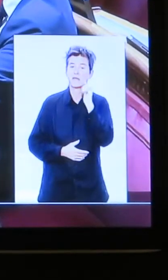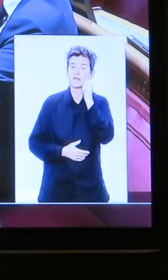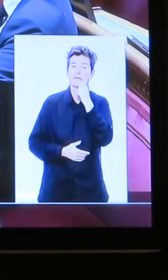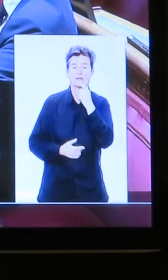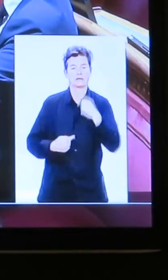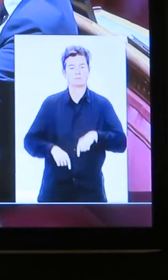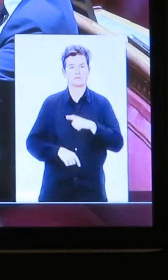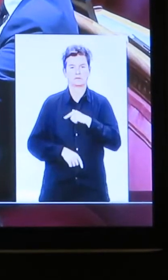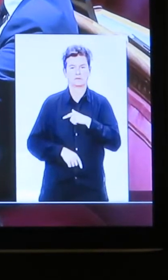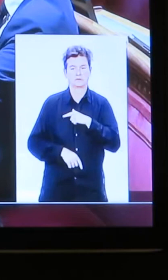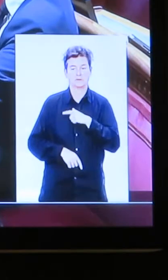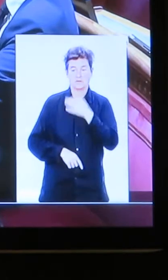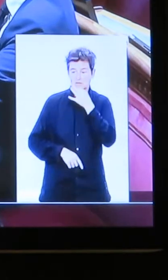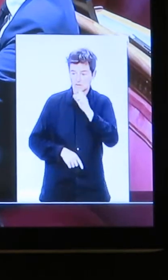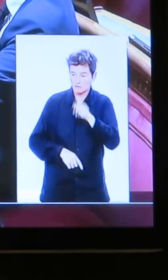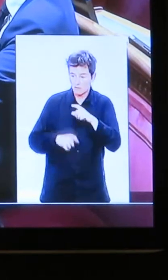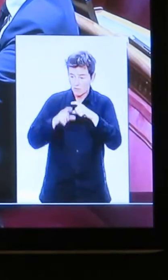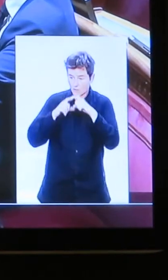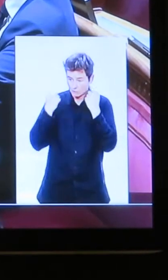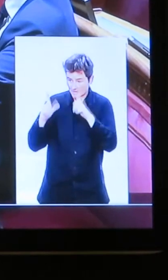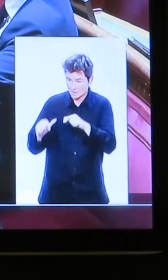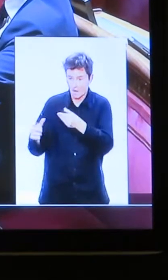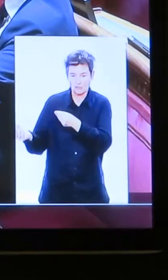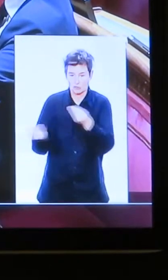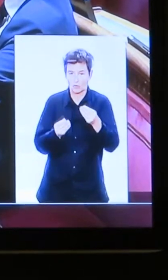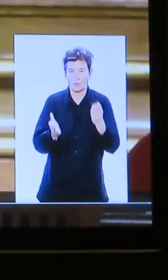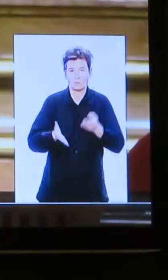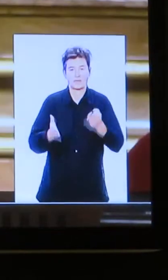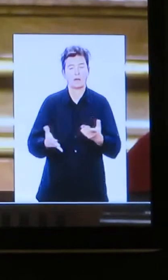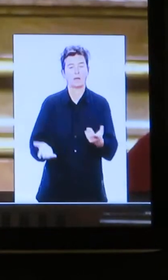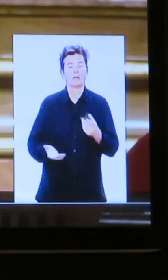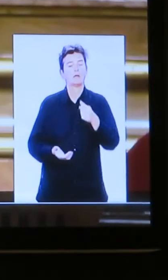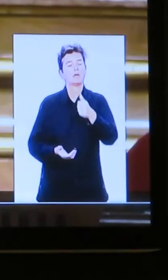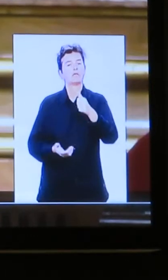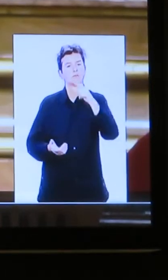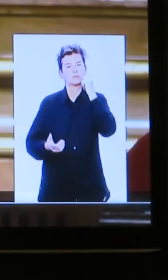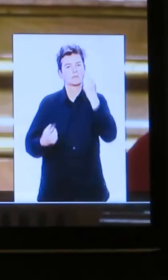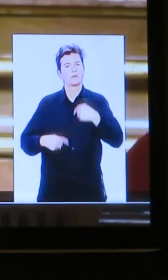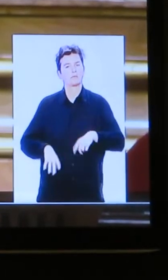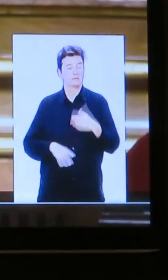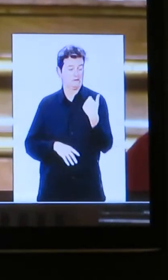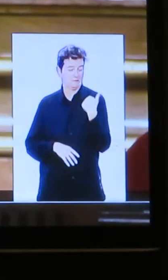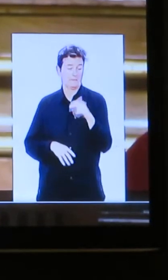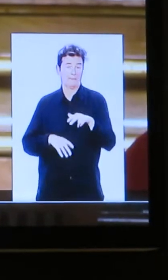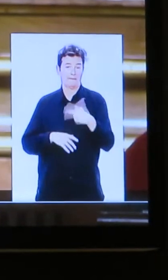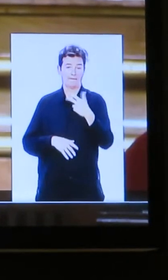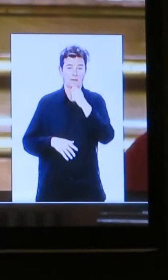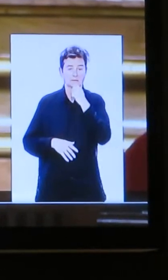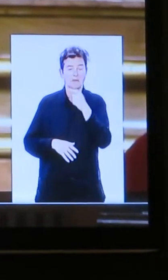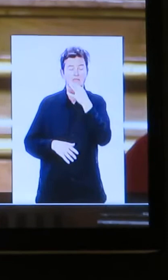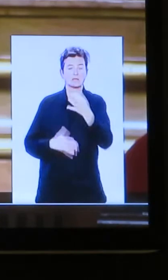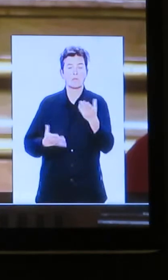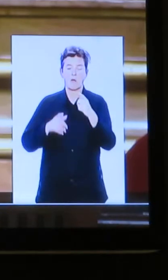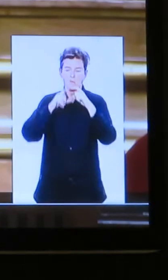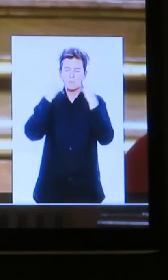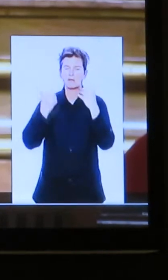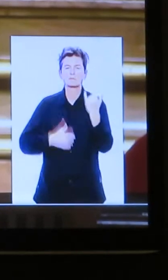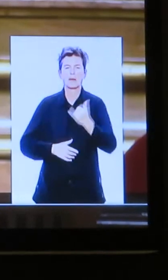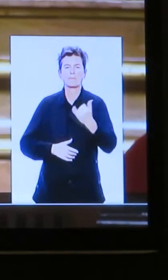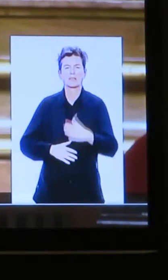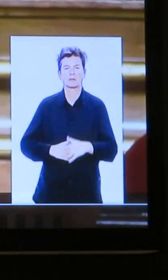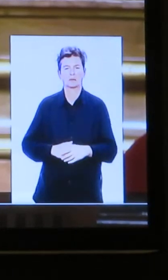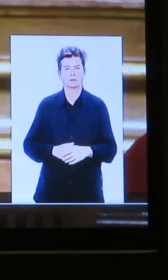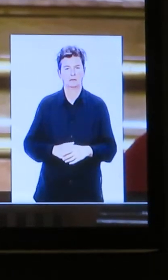les Français à donner leurs masques aux hôpitaux? Vous avez vous-même, Monsieur le Premier ministre, affirmé le 13 mars que porter un masque ne servait à